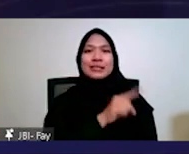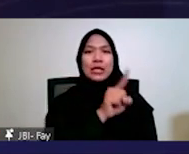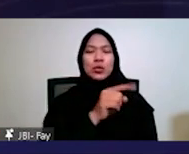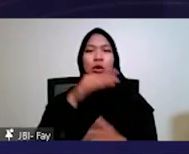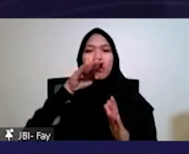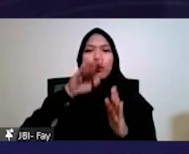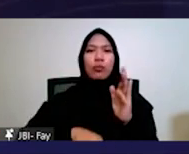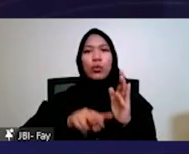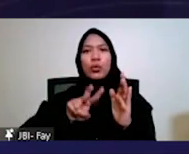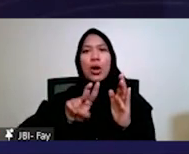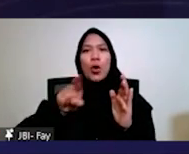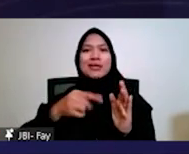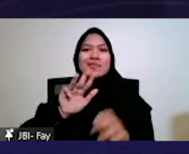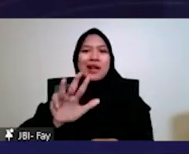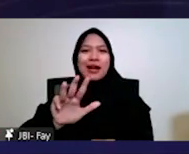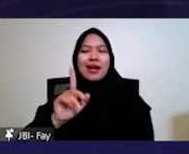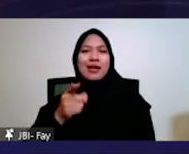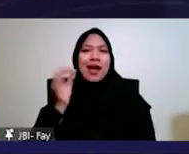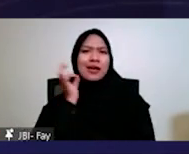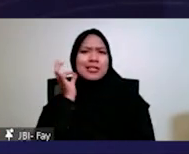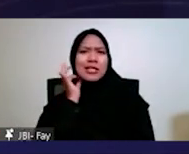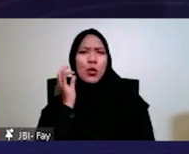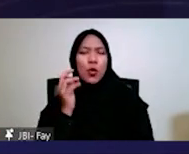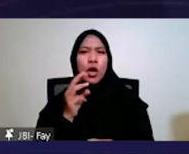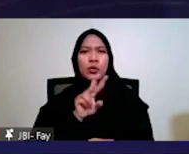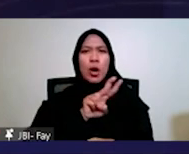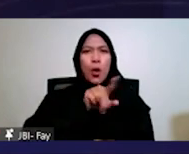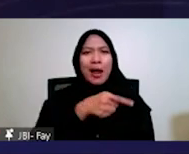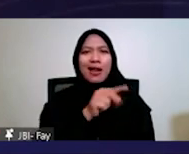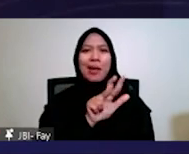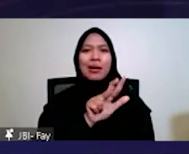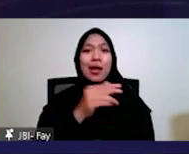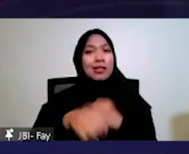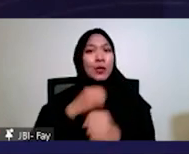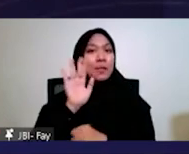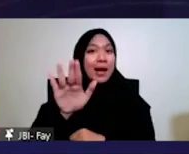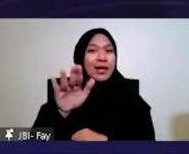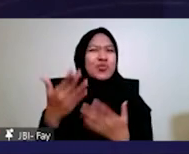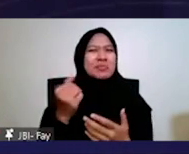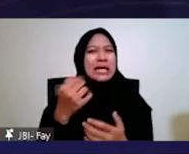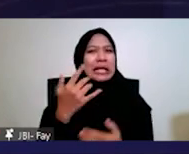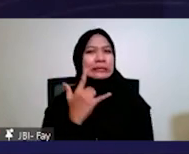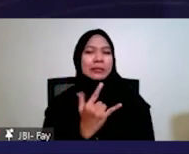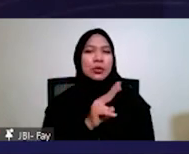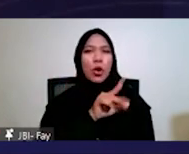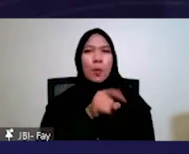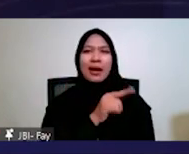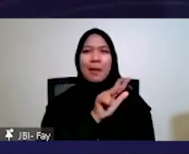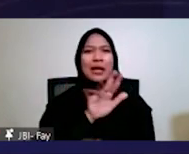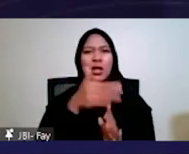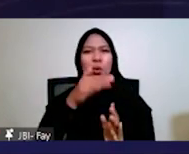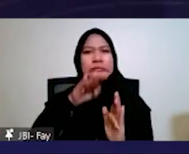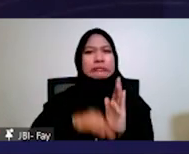2,9 ada resiko kedua koma delapan tahun depan mungkin bisa bertahan 2,8 atau lebih rendah